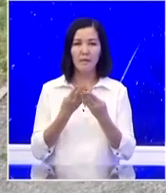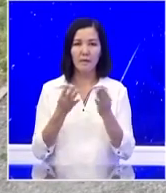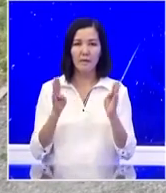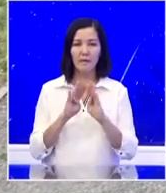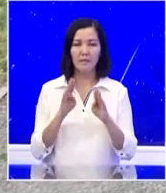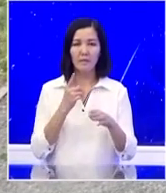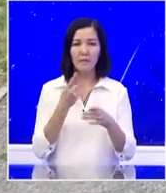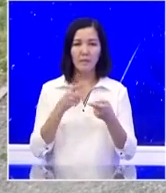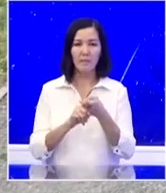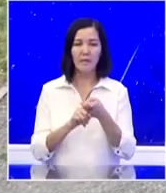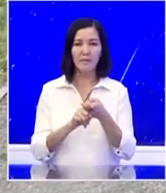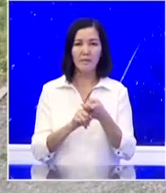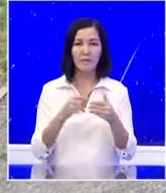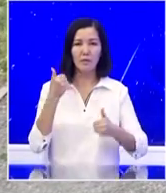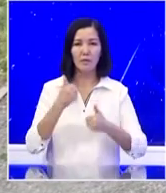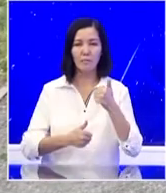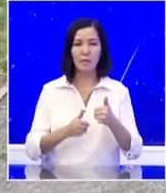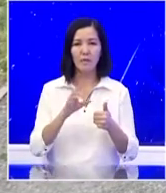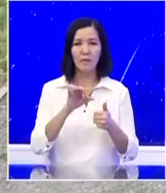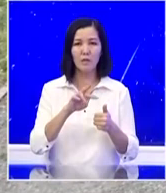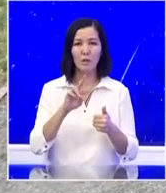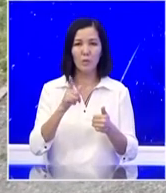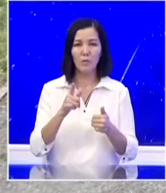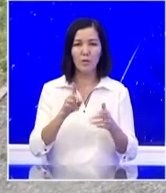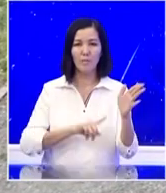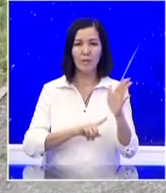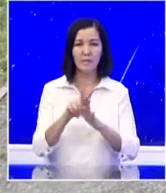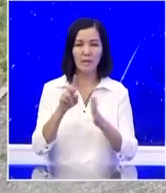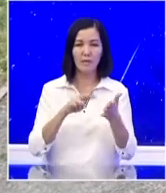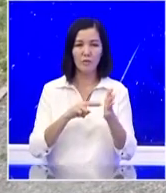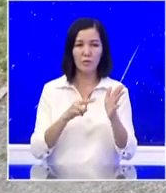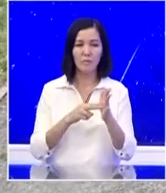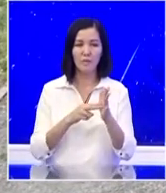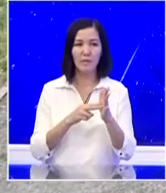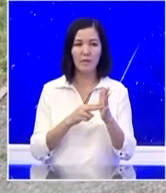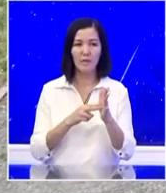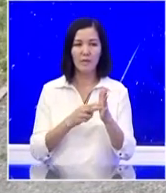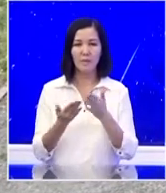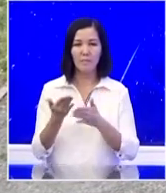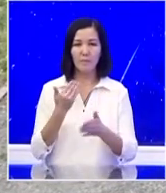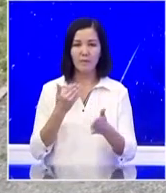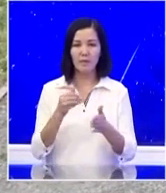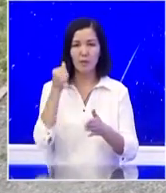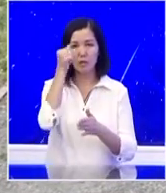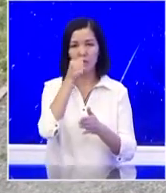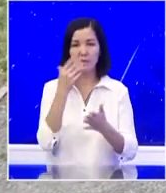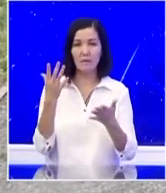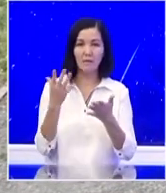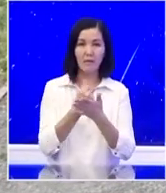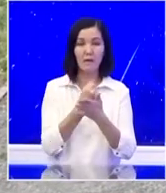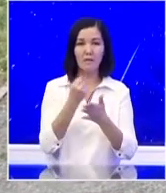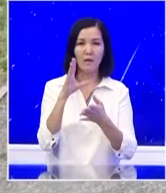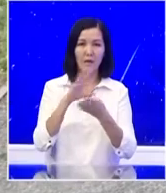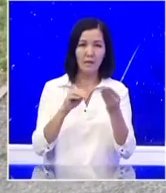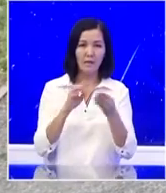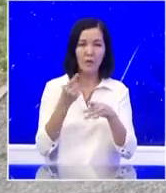байланысты чемпионат июльде басталама деп отырмыз. Июльде жоспар былай, сол былтырғындай жаңағы результатты қайталау.